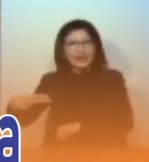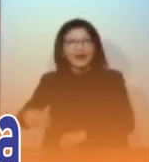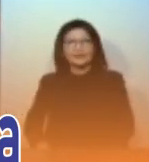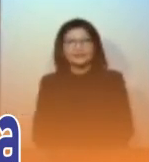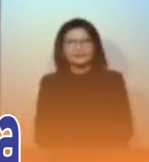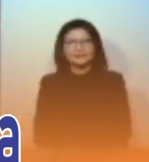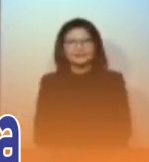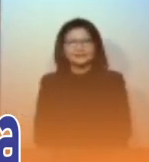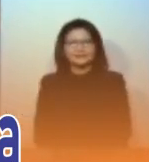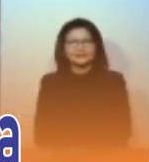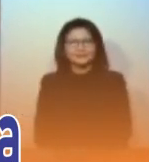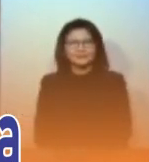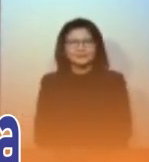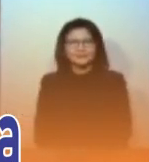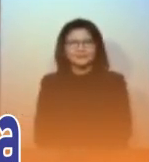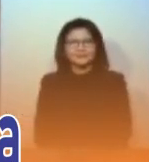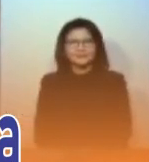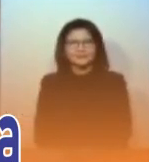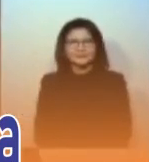Baik.